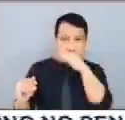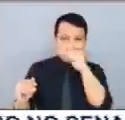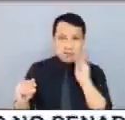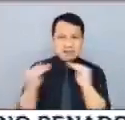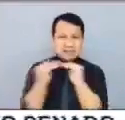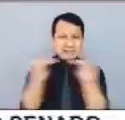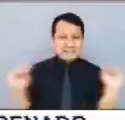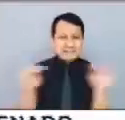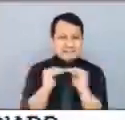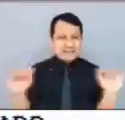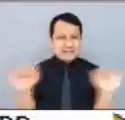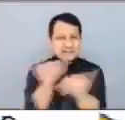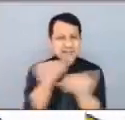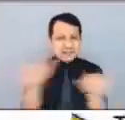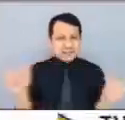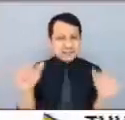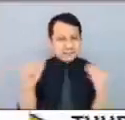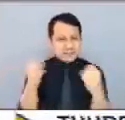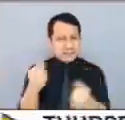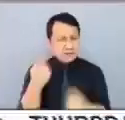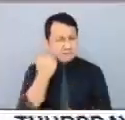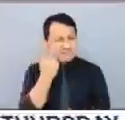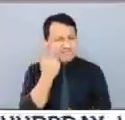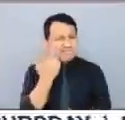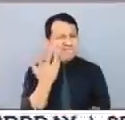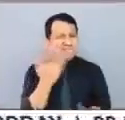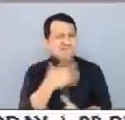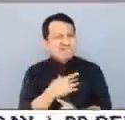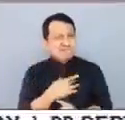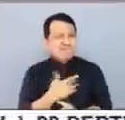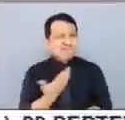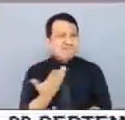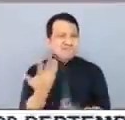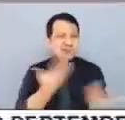ay mahahati din ang boto ng mga nasa oposisyon?